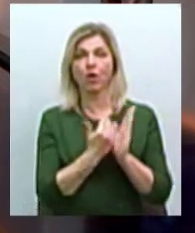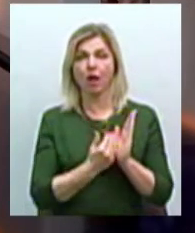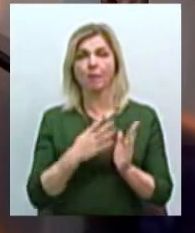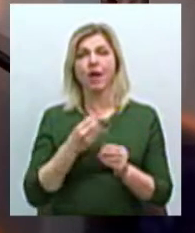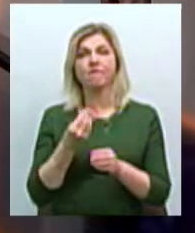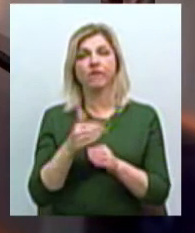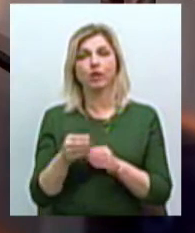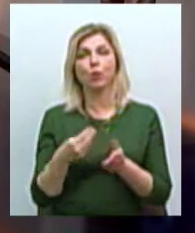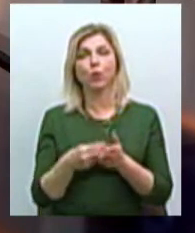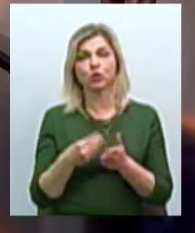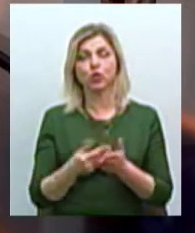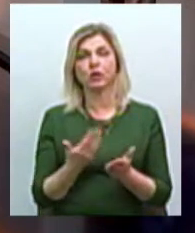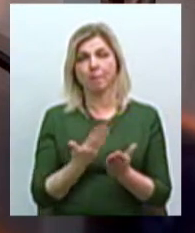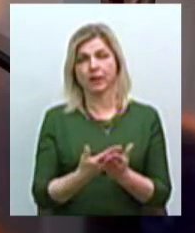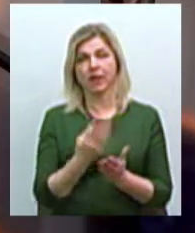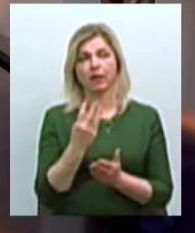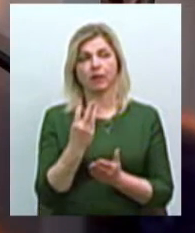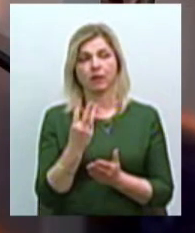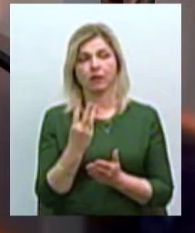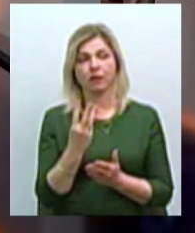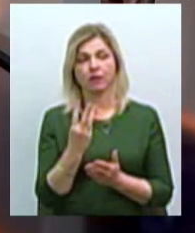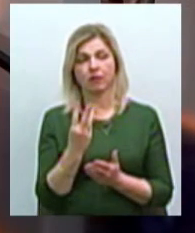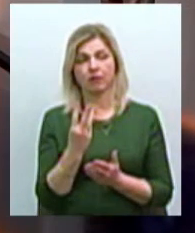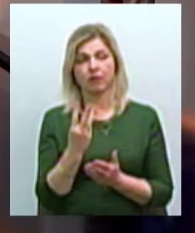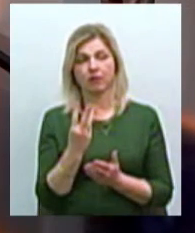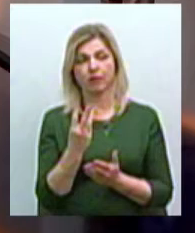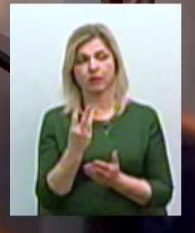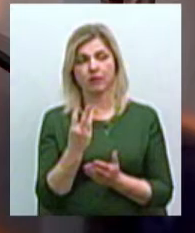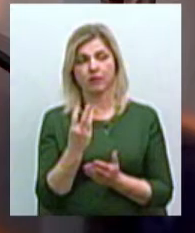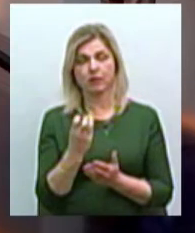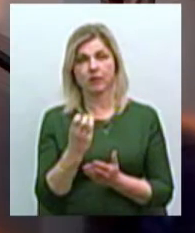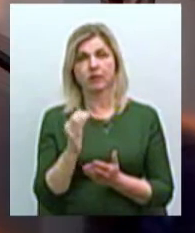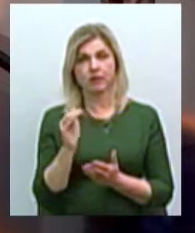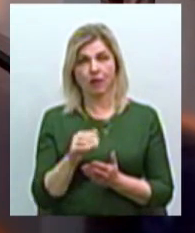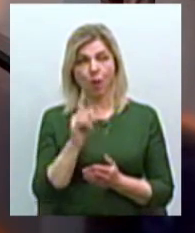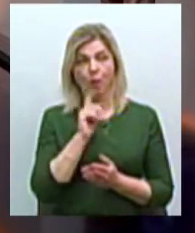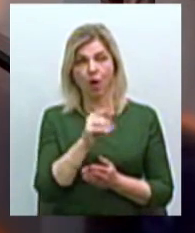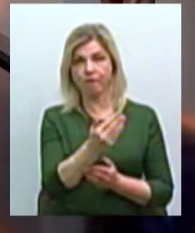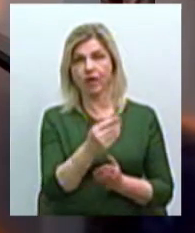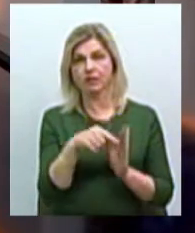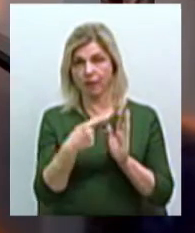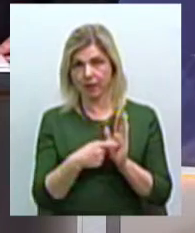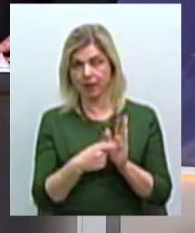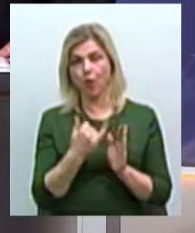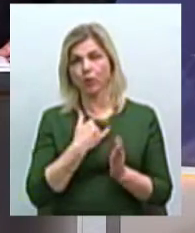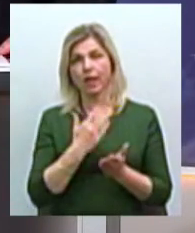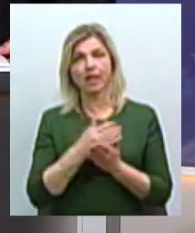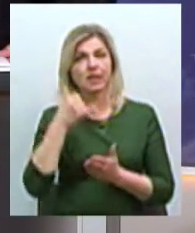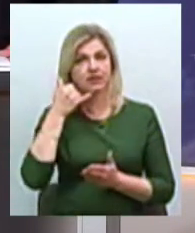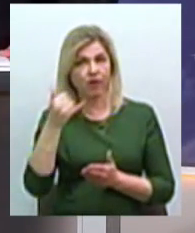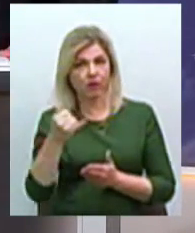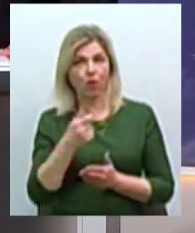бюджет близько 300 мільйонів гривень. Тетяно, поки тільки розпочала ставити запитання. У нас є дзвінок від